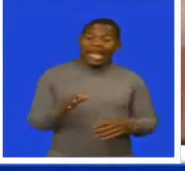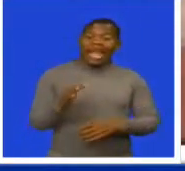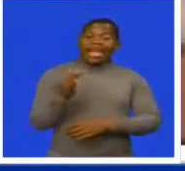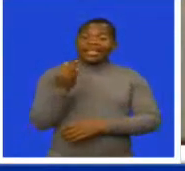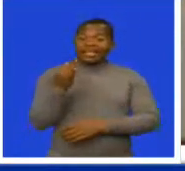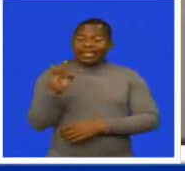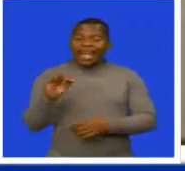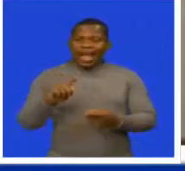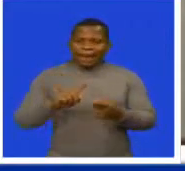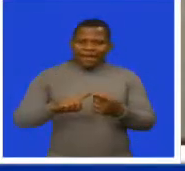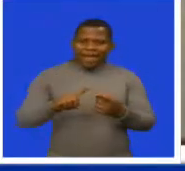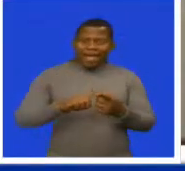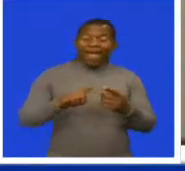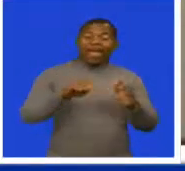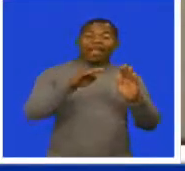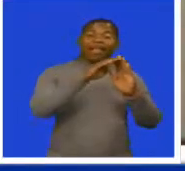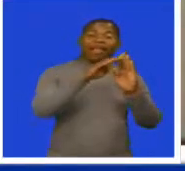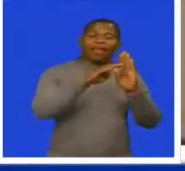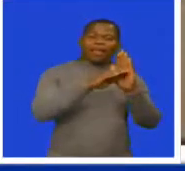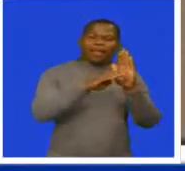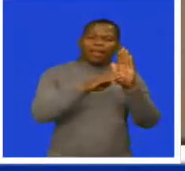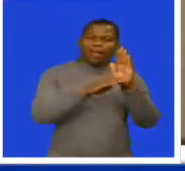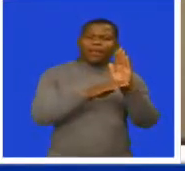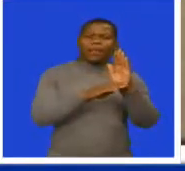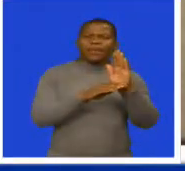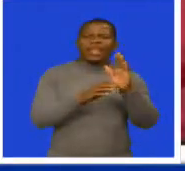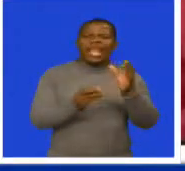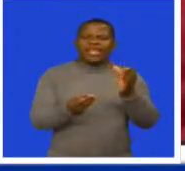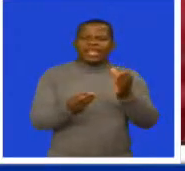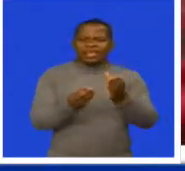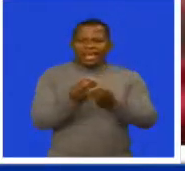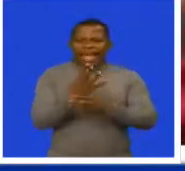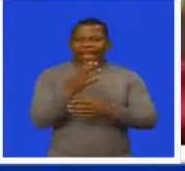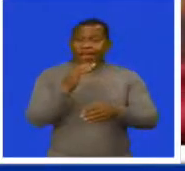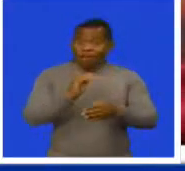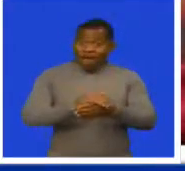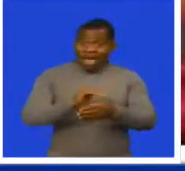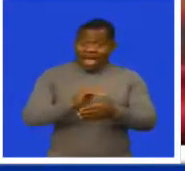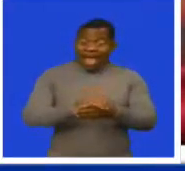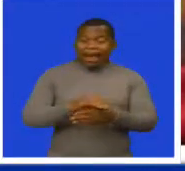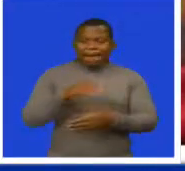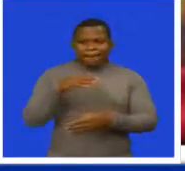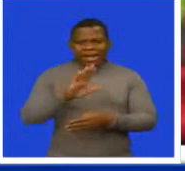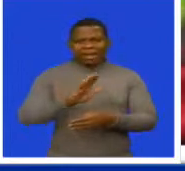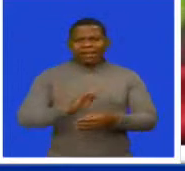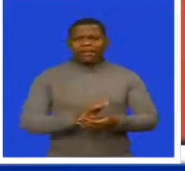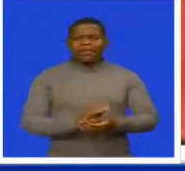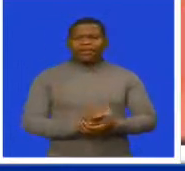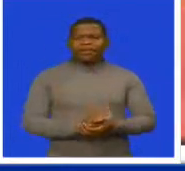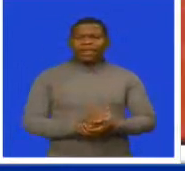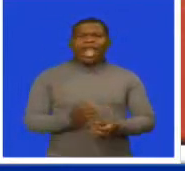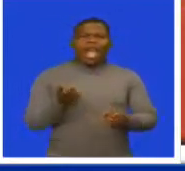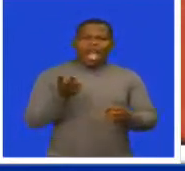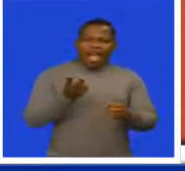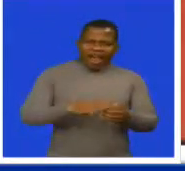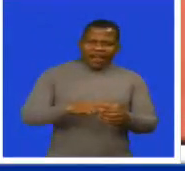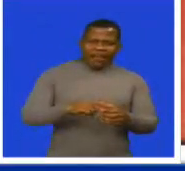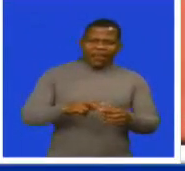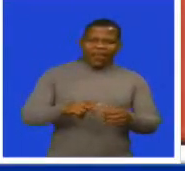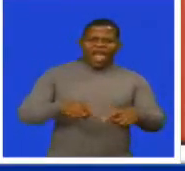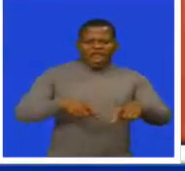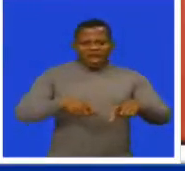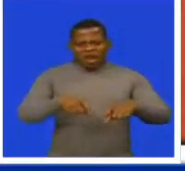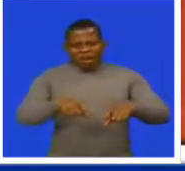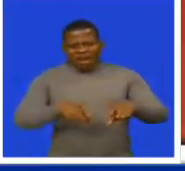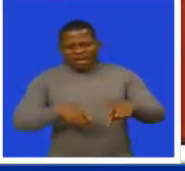ke ngalokho ukuthi kunale competition kakhulu bantu khanza kuthi mhlambe sekubanala ama